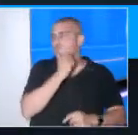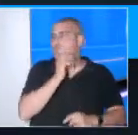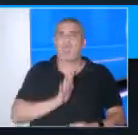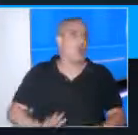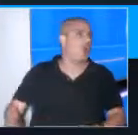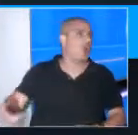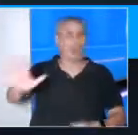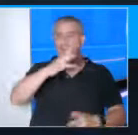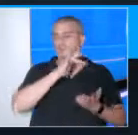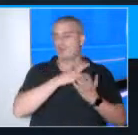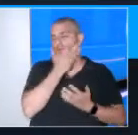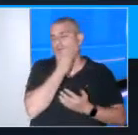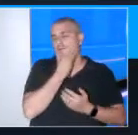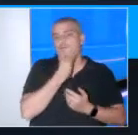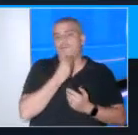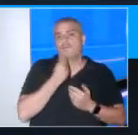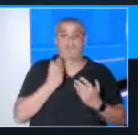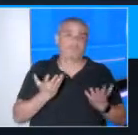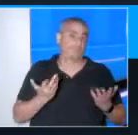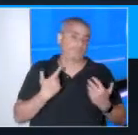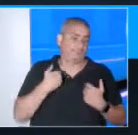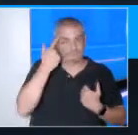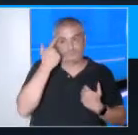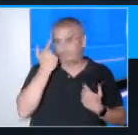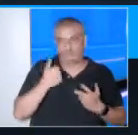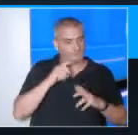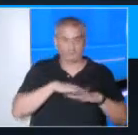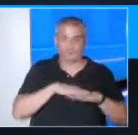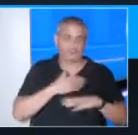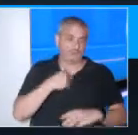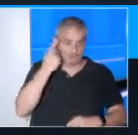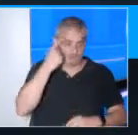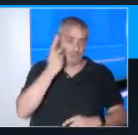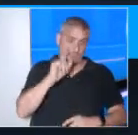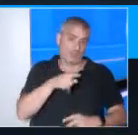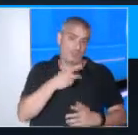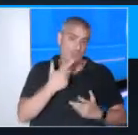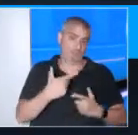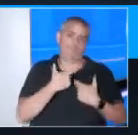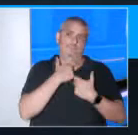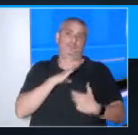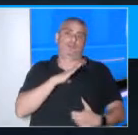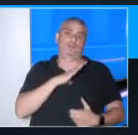ירוק ומקום יפהפה. אני מניחה, שוב, אני לא אשת מקצוע, אני מניחה שזה יכול להוות מלכודת חליל